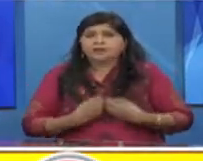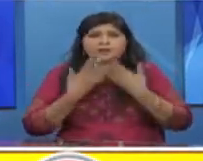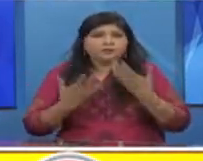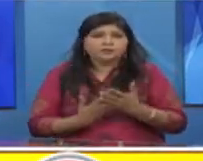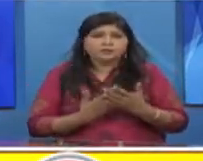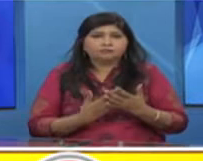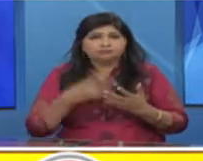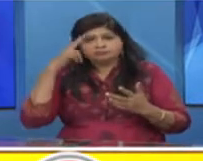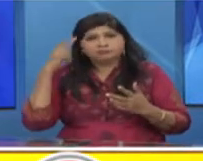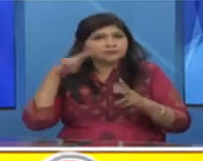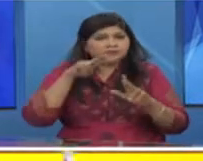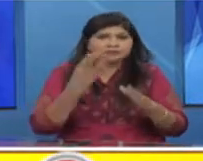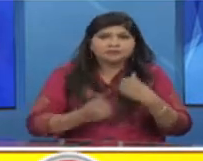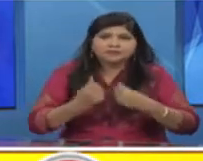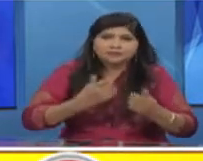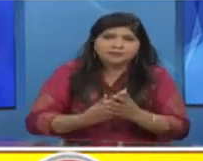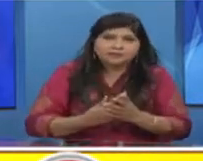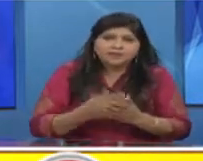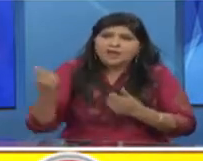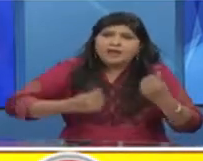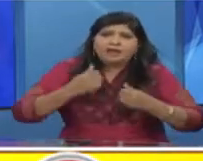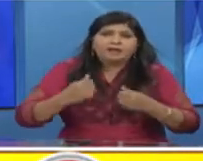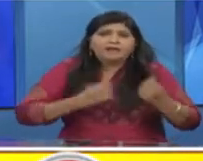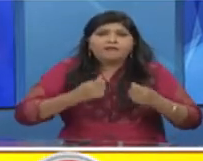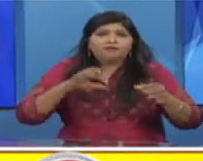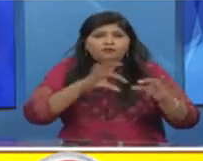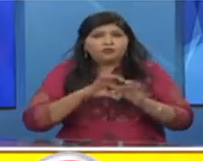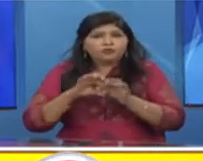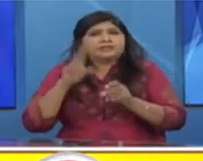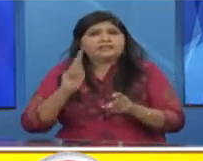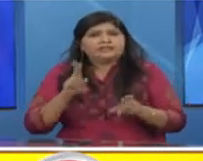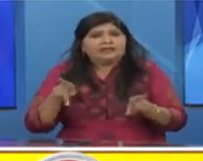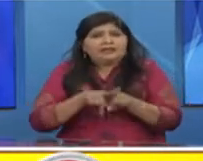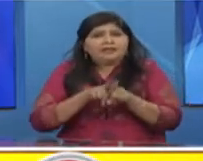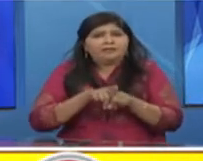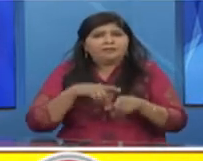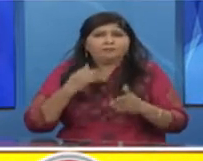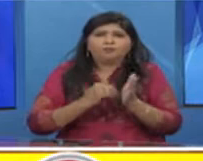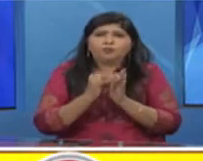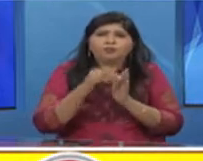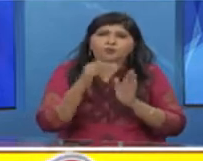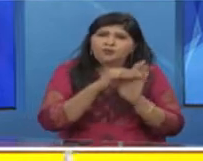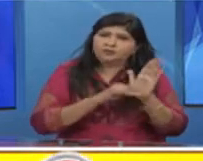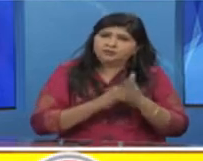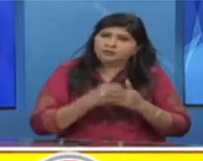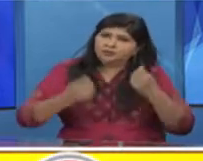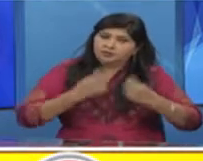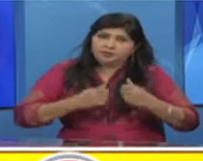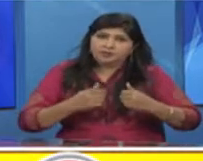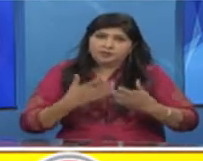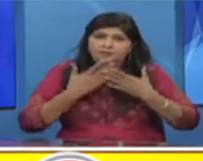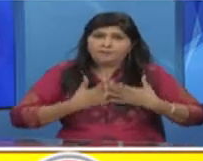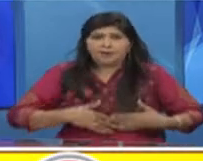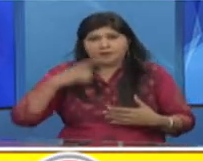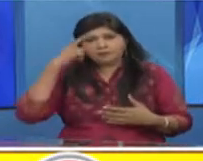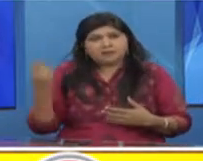और जुनून देखने को मिल रहा है। रन फॉर यूनिटी भी तो एक ऐसा ही अनोखा प्रयोजन है। दौड़ना मन,